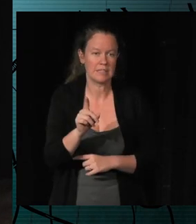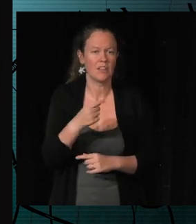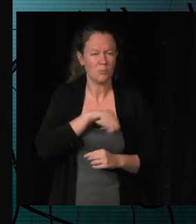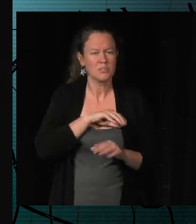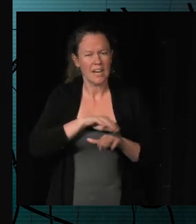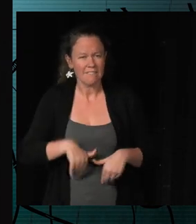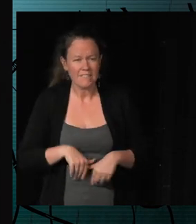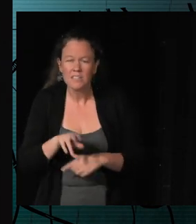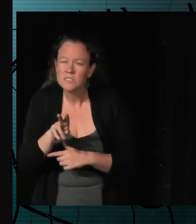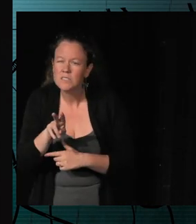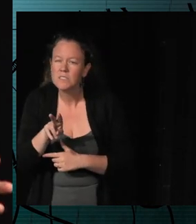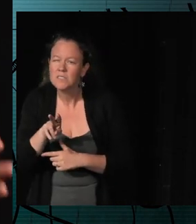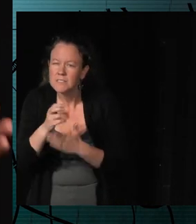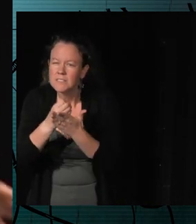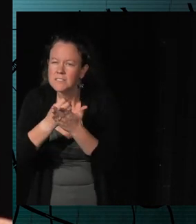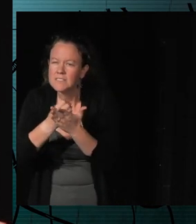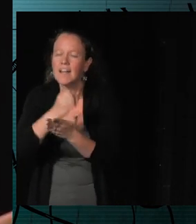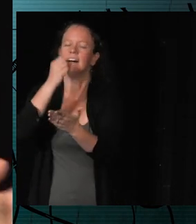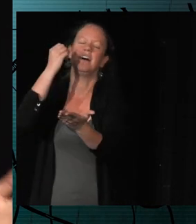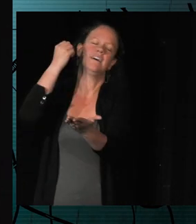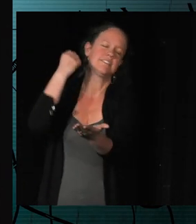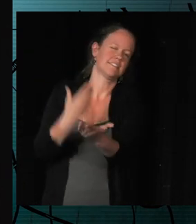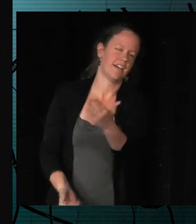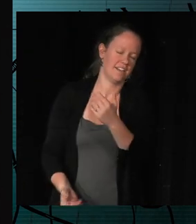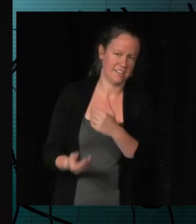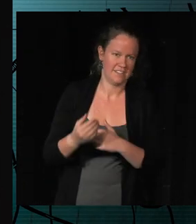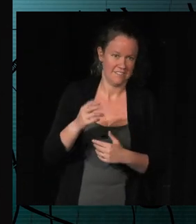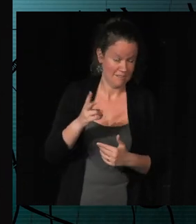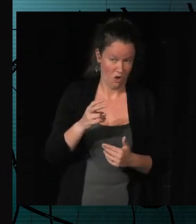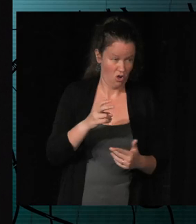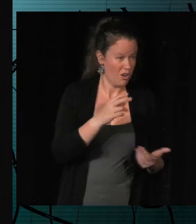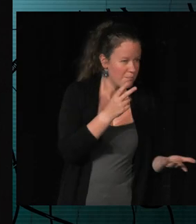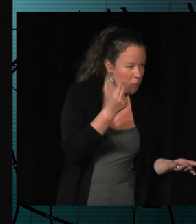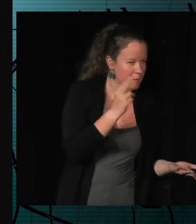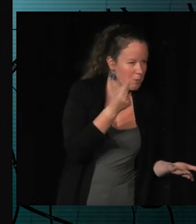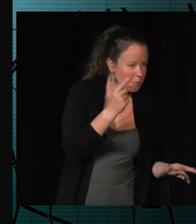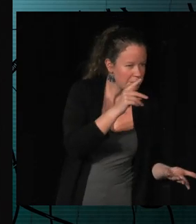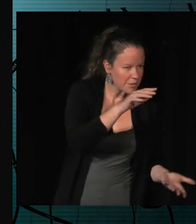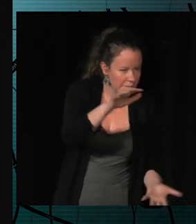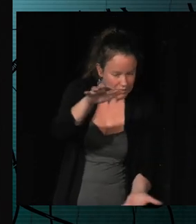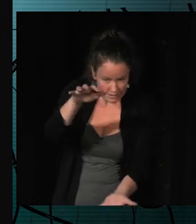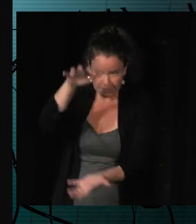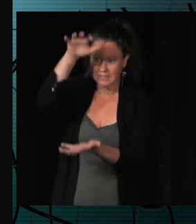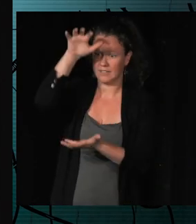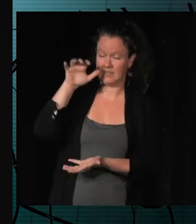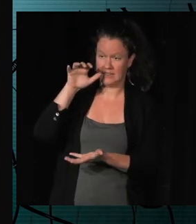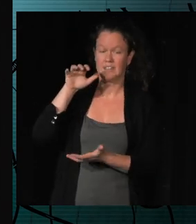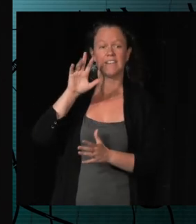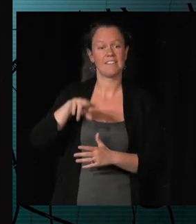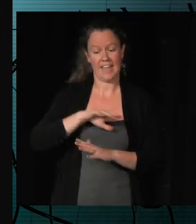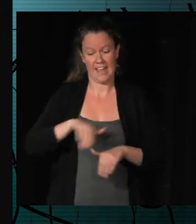o tu beaucoup de choses et ah c'est tout d'un coup et j'oublie systématiquement comment ça se termine et vraiment à chaque